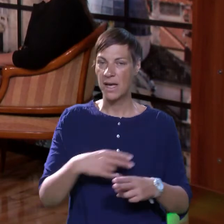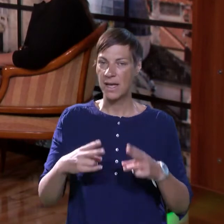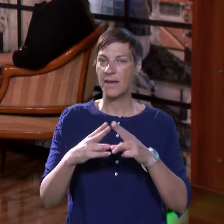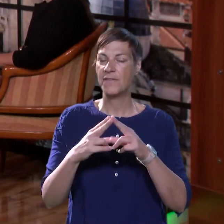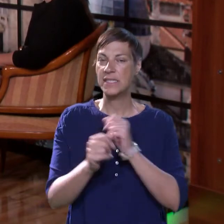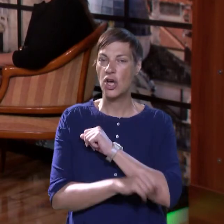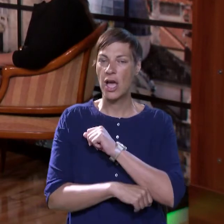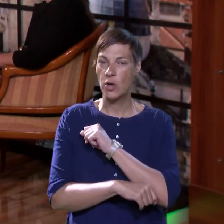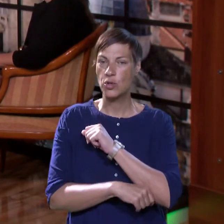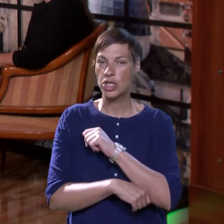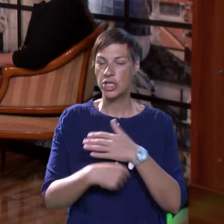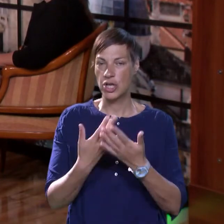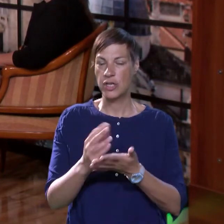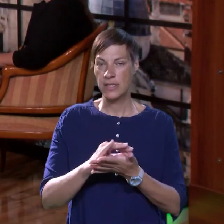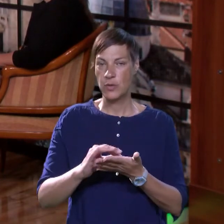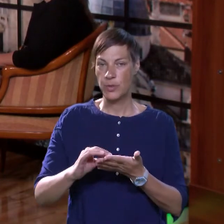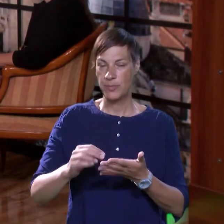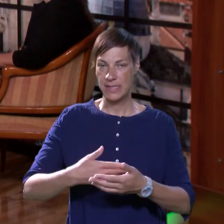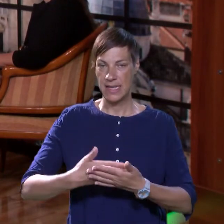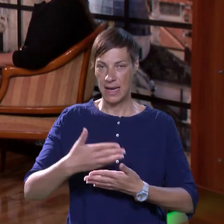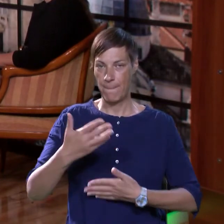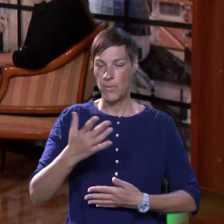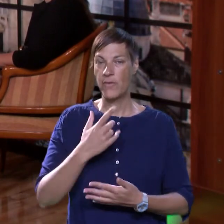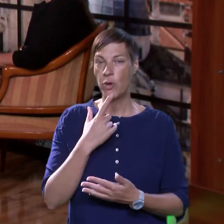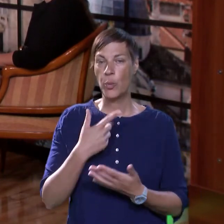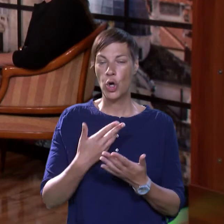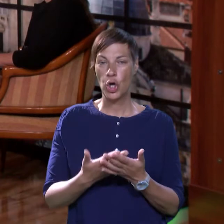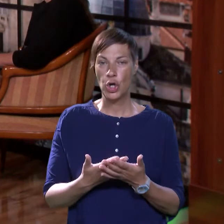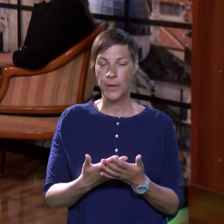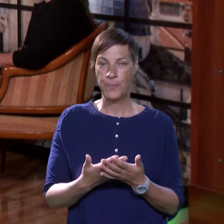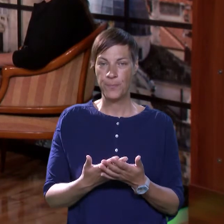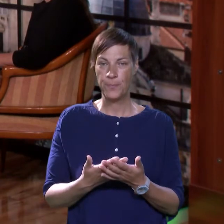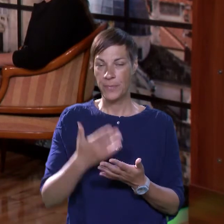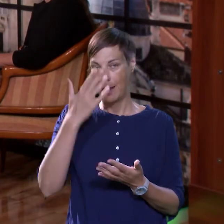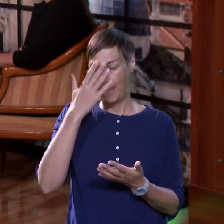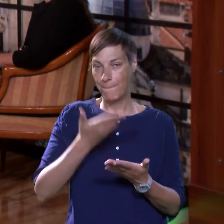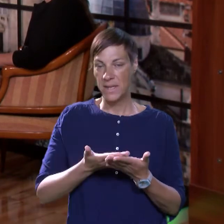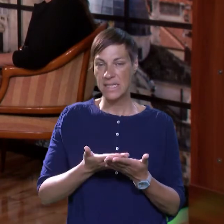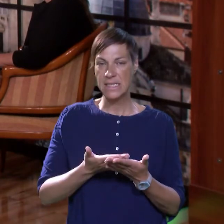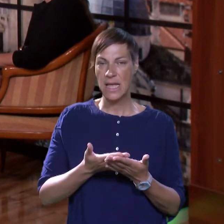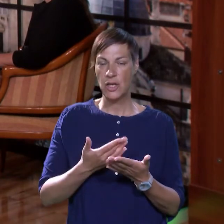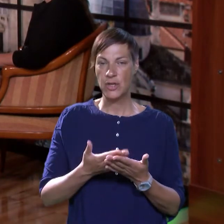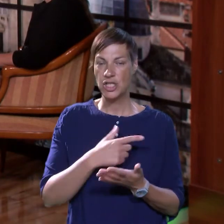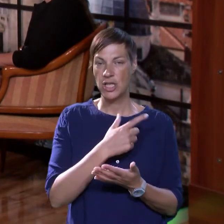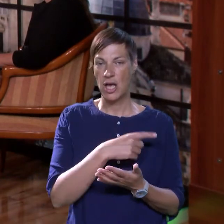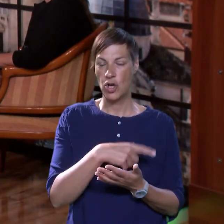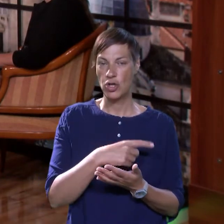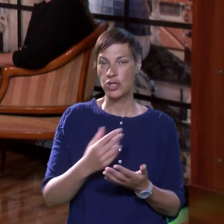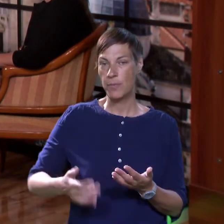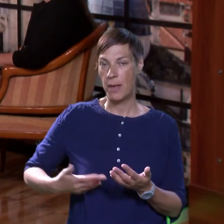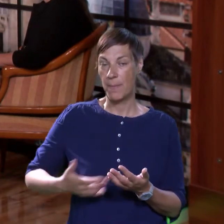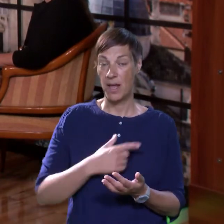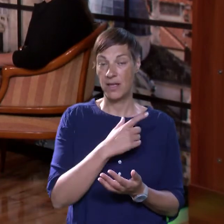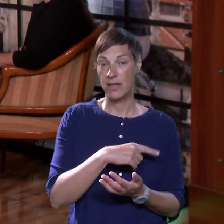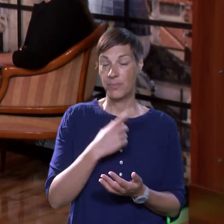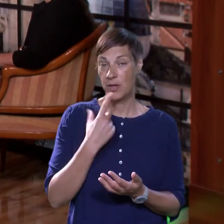visoka učilišta i oni su potpisali povelju po kojoj u stvari priznaju, dakle, da će ta osoba, mlada